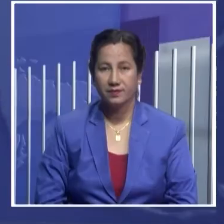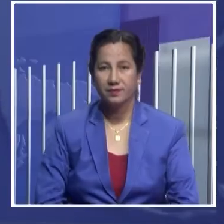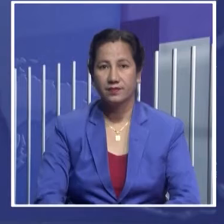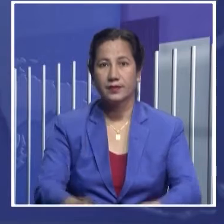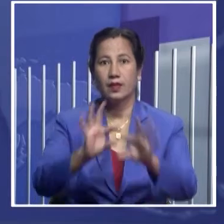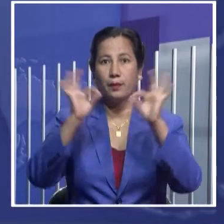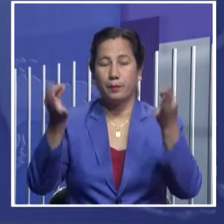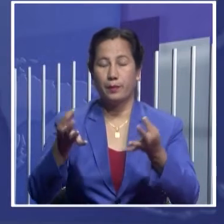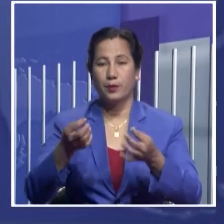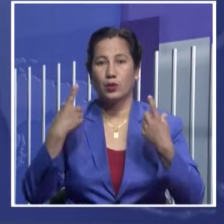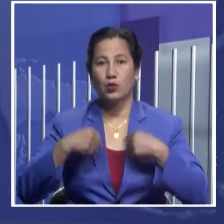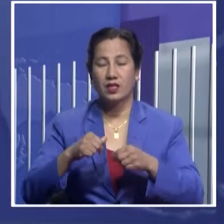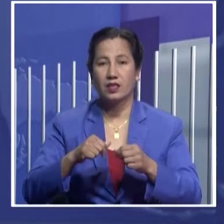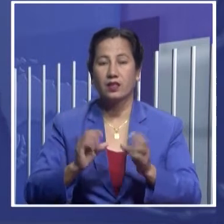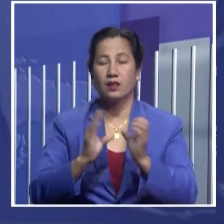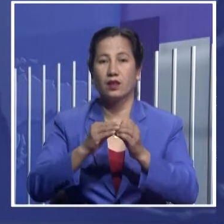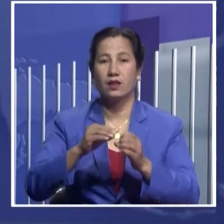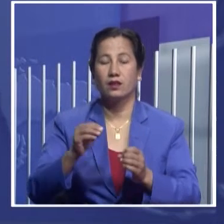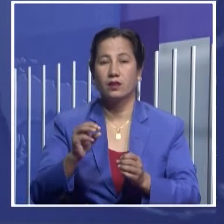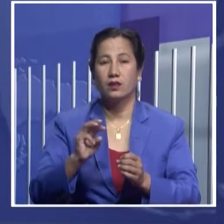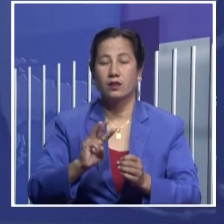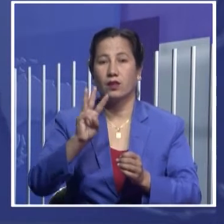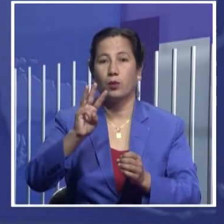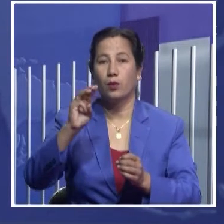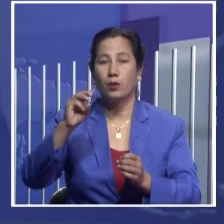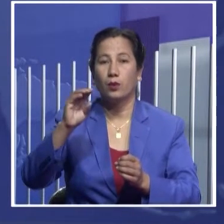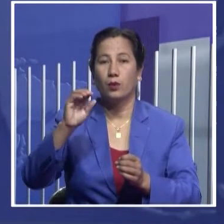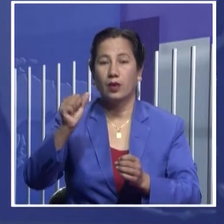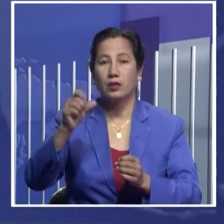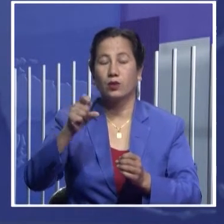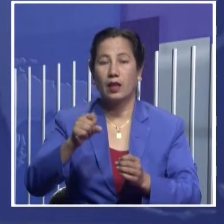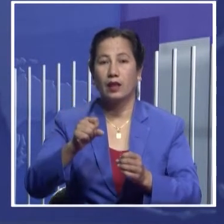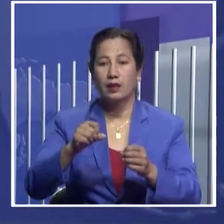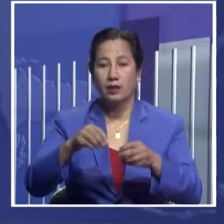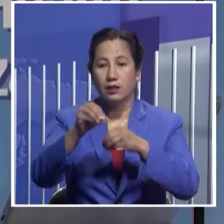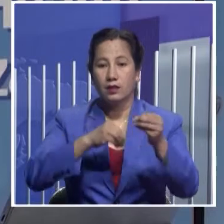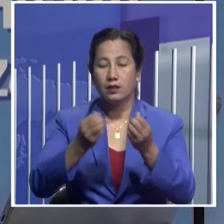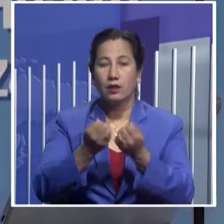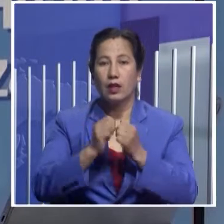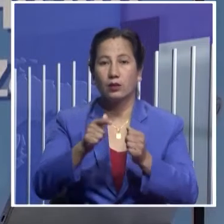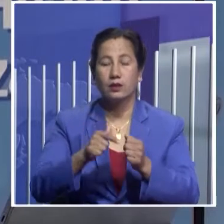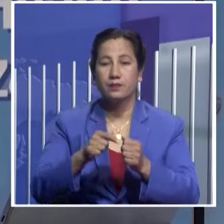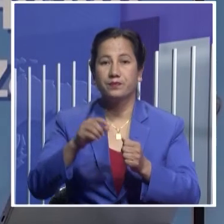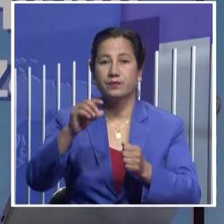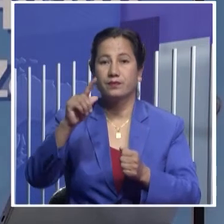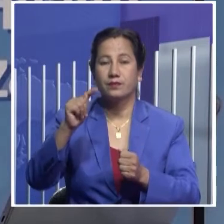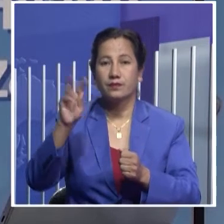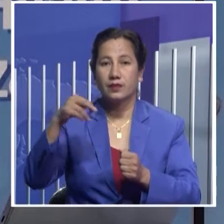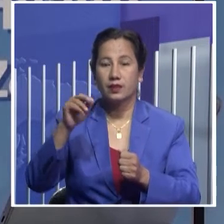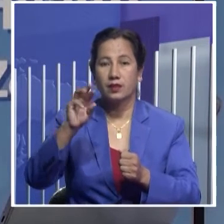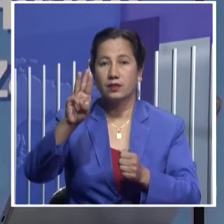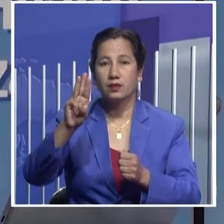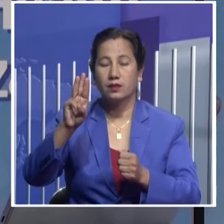विश्व स्वास्थ्य संगठन डब्ल्युएचओले विदा र यात्राका कार्यक्रमहरू रद्द गर्न आह्वान गरेको छ। क्रिसमस नजिकै गर्दा गरेको